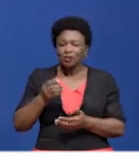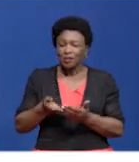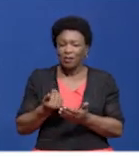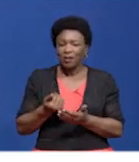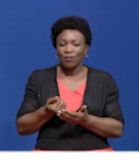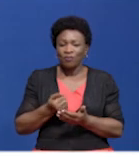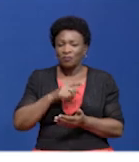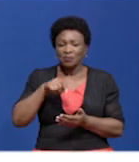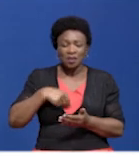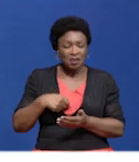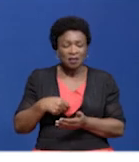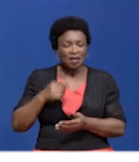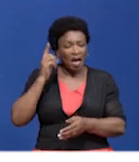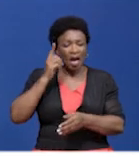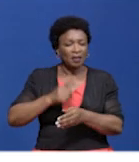tajen